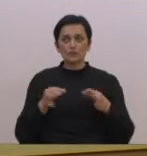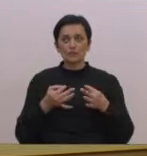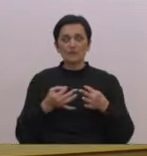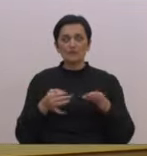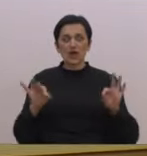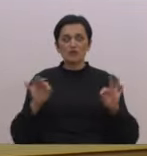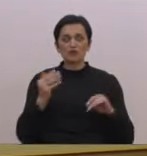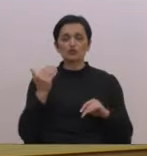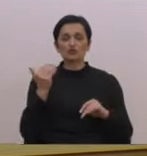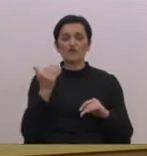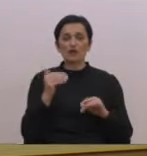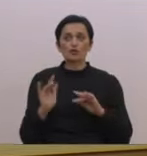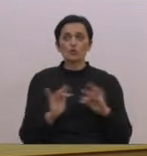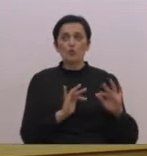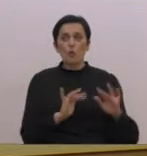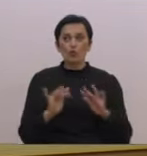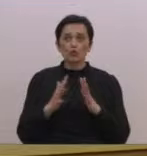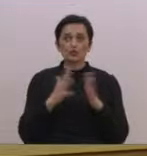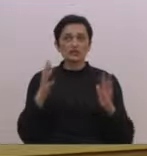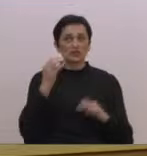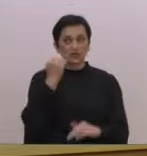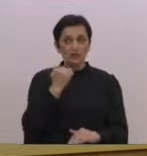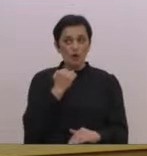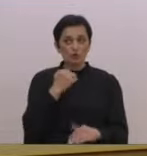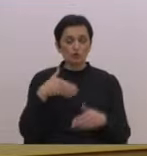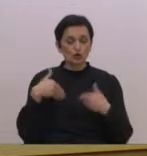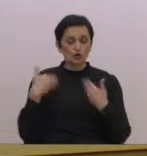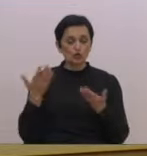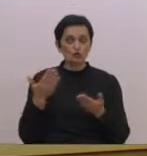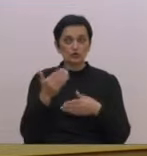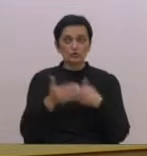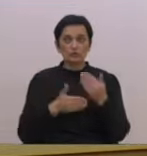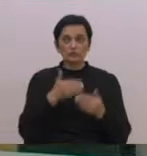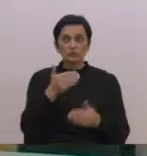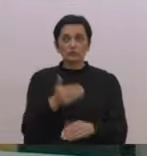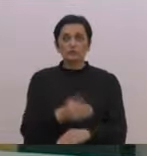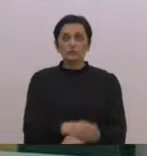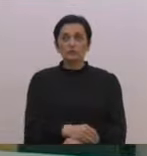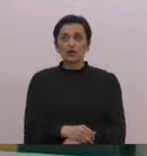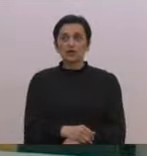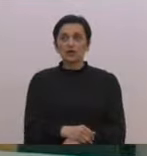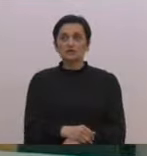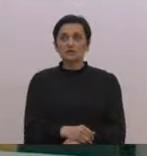თავისუფლებას თქვენს მოქმედებაში დიდი მადლობა გისურვებთ წარმატებას